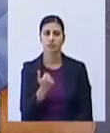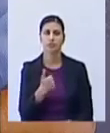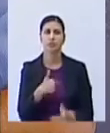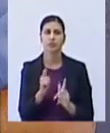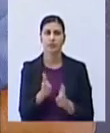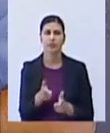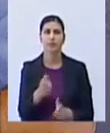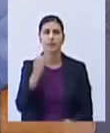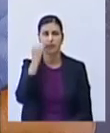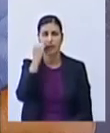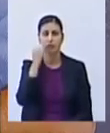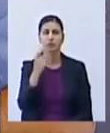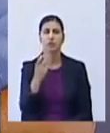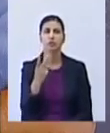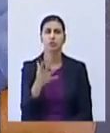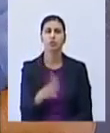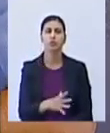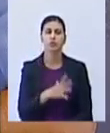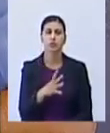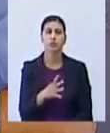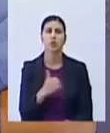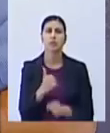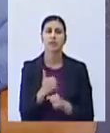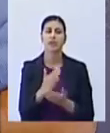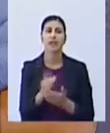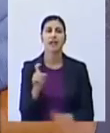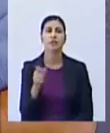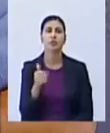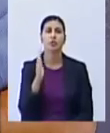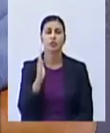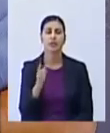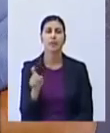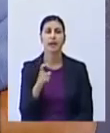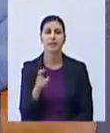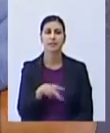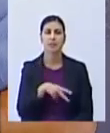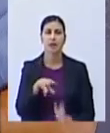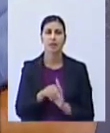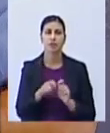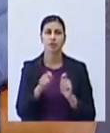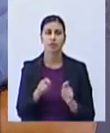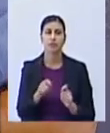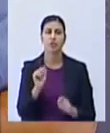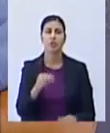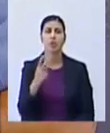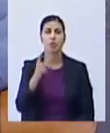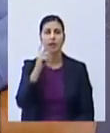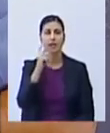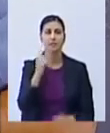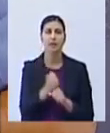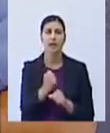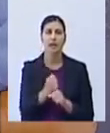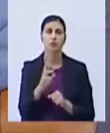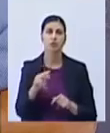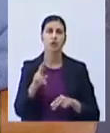ამასთან აუცილებლად გახსოვთ ადრე 125 იყო. თავარია ხარისხი როგორ იქნება, ხარისხიანი პარლამენტი შეექმნას, ხალხო, შეიძლება ორმა კაცმა დაანგრიოს ქვეყანა